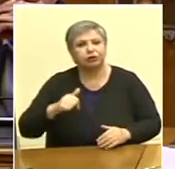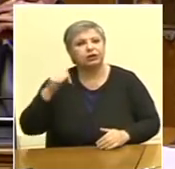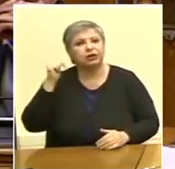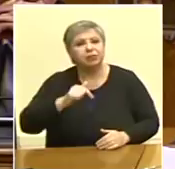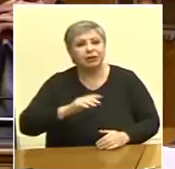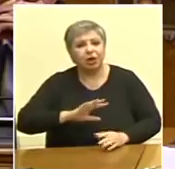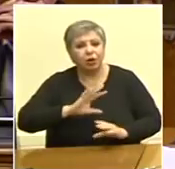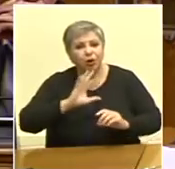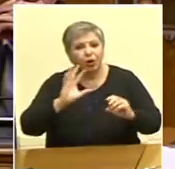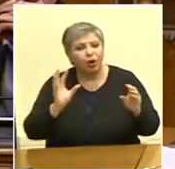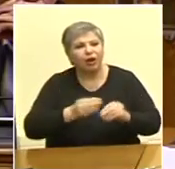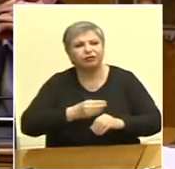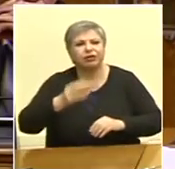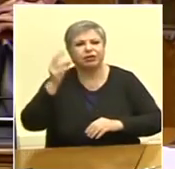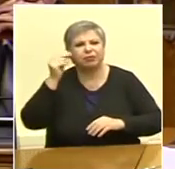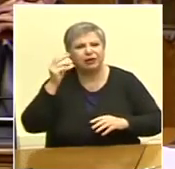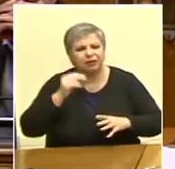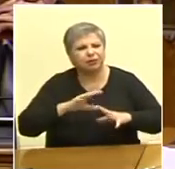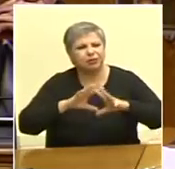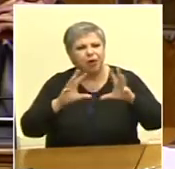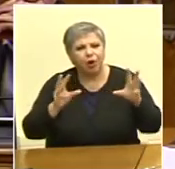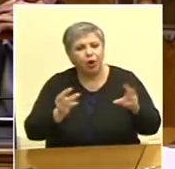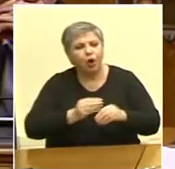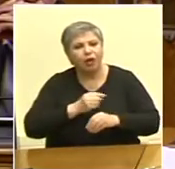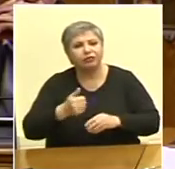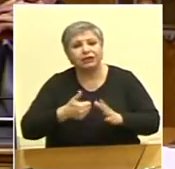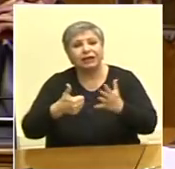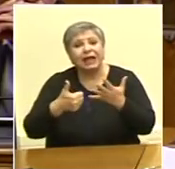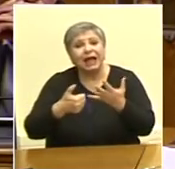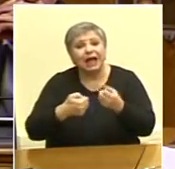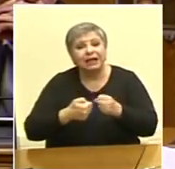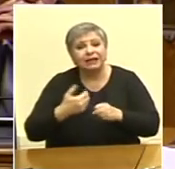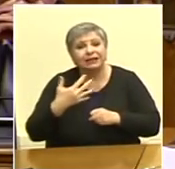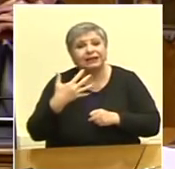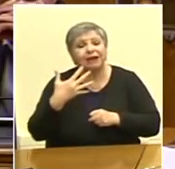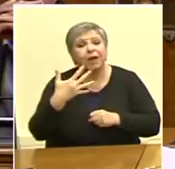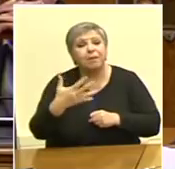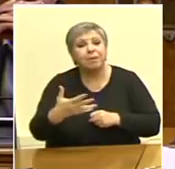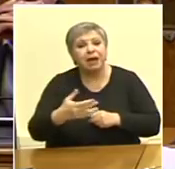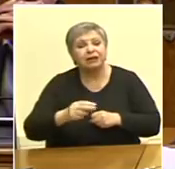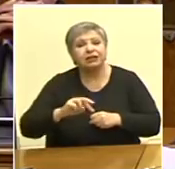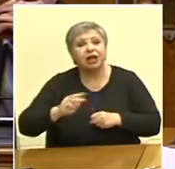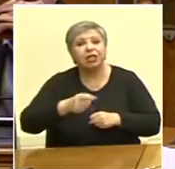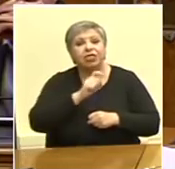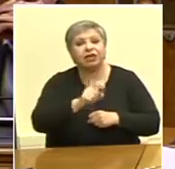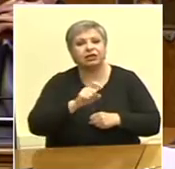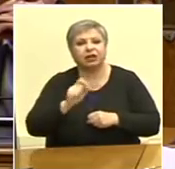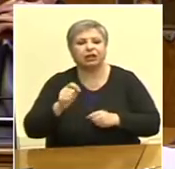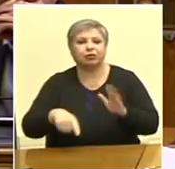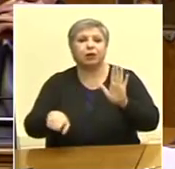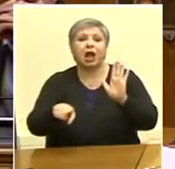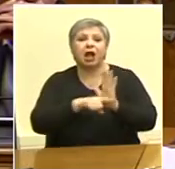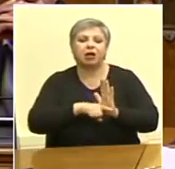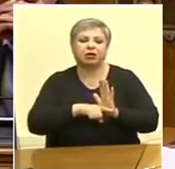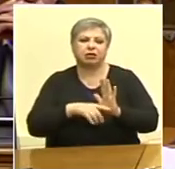έχουν βγάλει και τα πανεπιστήμια τα καλά που έχετε βγάλει εσείς, 65 δισεκατομμύρια αρνητικά μέτρα στην πενταετία των δικών σας